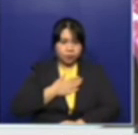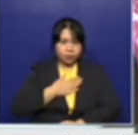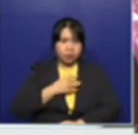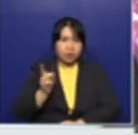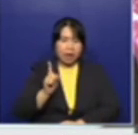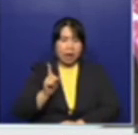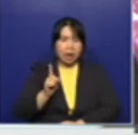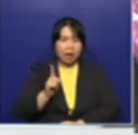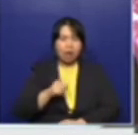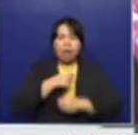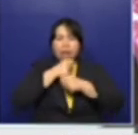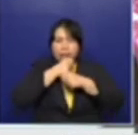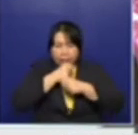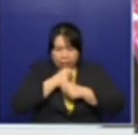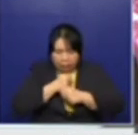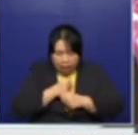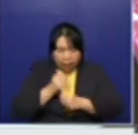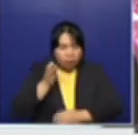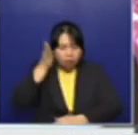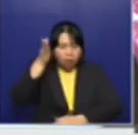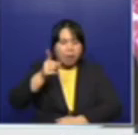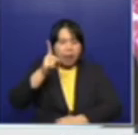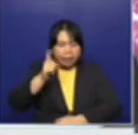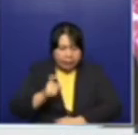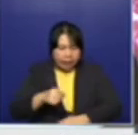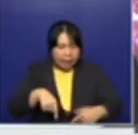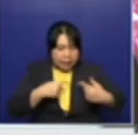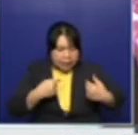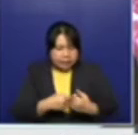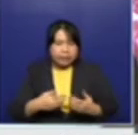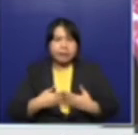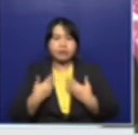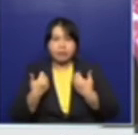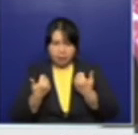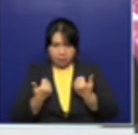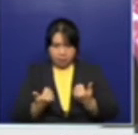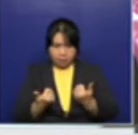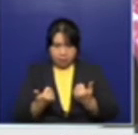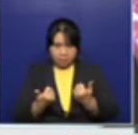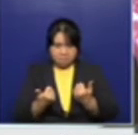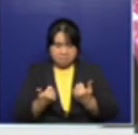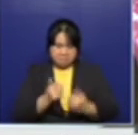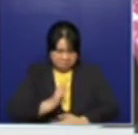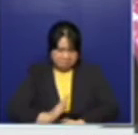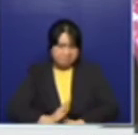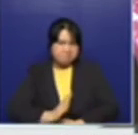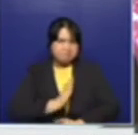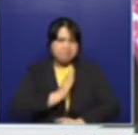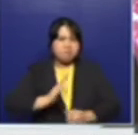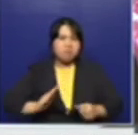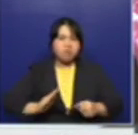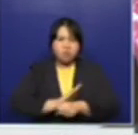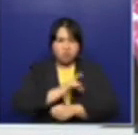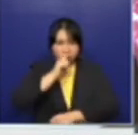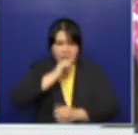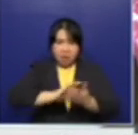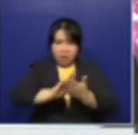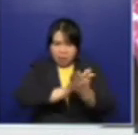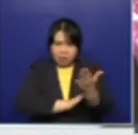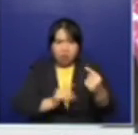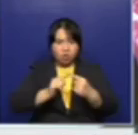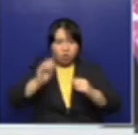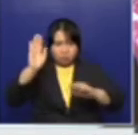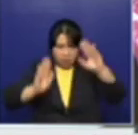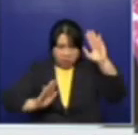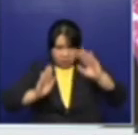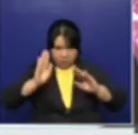ก็จะได้แก่แล้วก็ตายไปอย่างสุขสบายและก็สมศักดิ์ศรีในประเทศที่มีประชาธิปไต